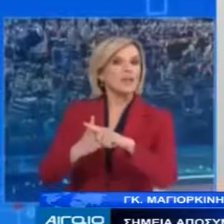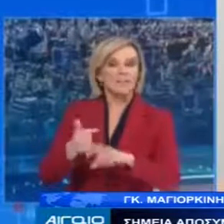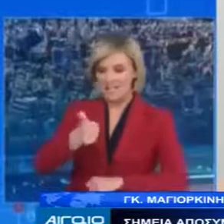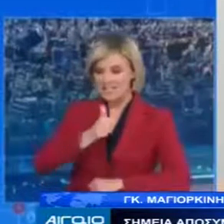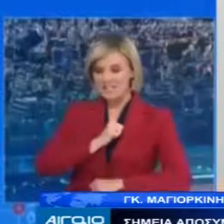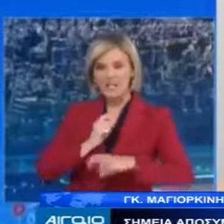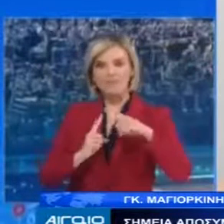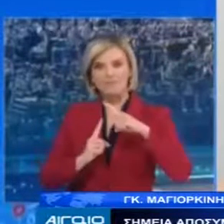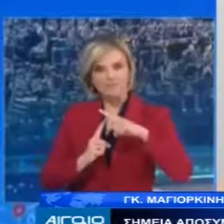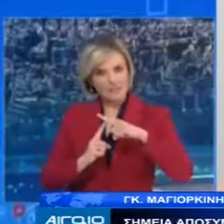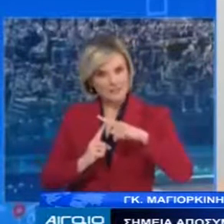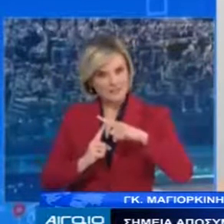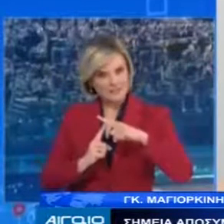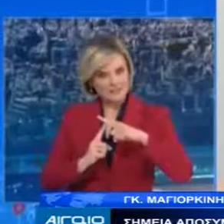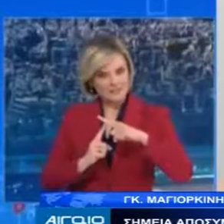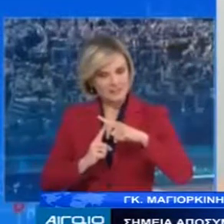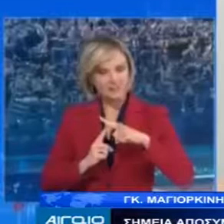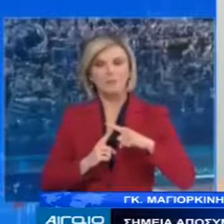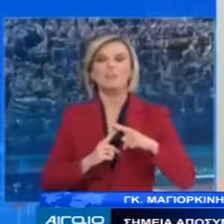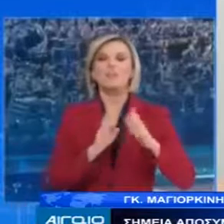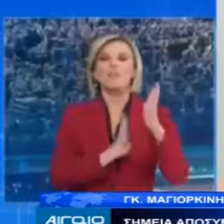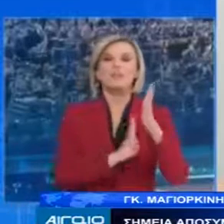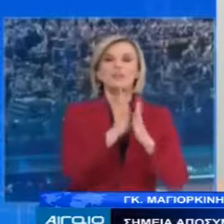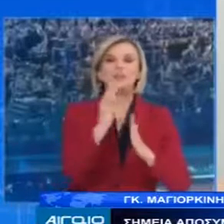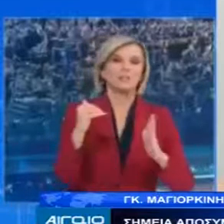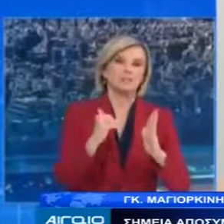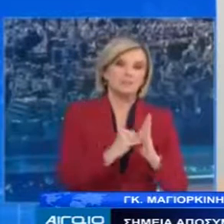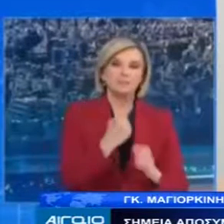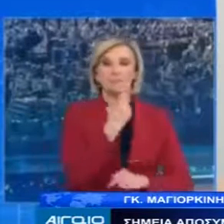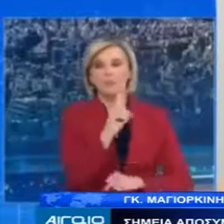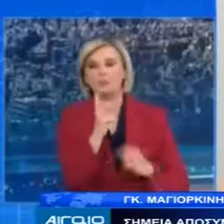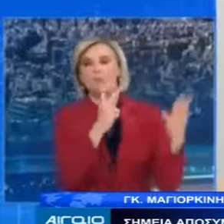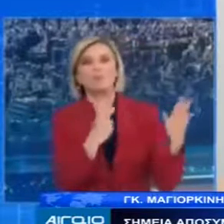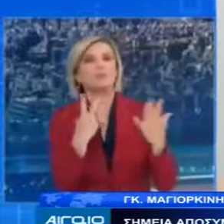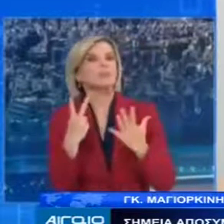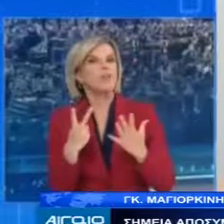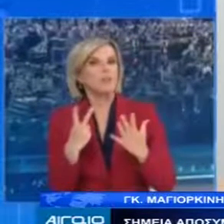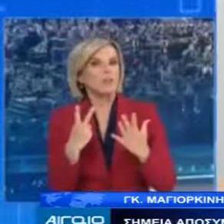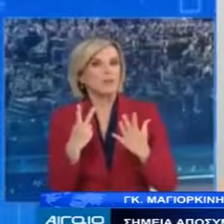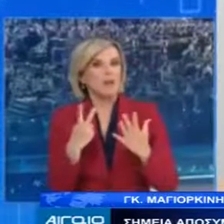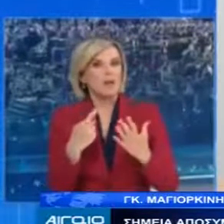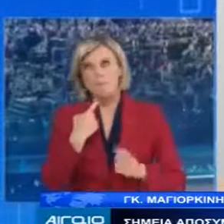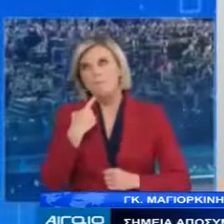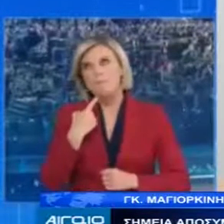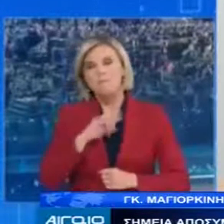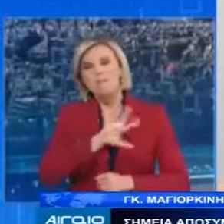από επαγγελματία υγείας, όπως είπε και η κυρία Παπαευαγγέλου, ήταν 14.172 μέχρι αργά χθες το